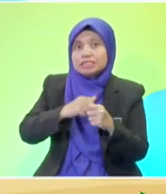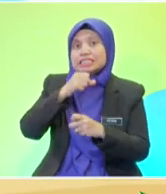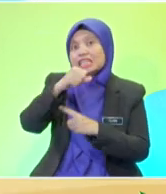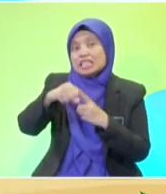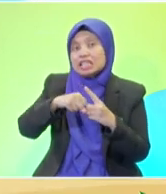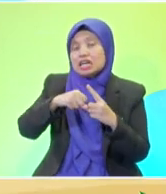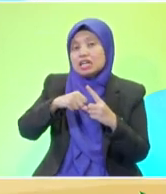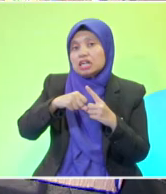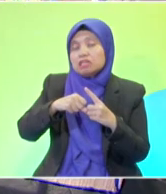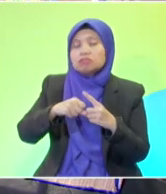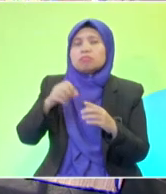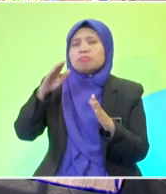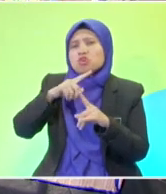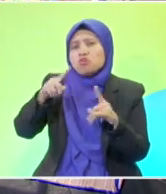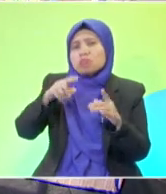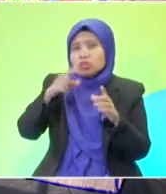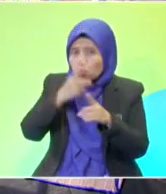tapi kurang drama